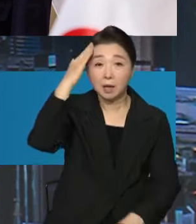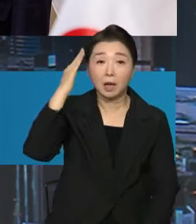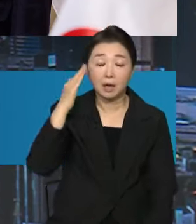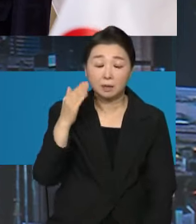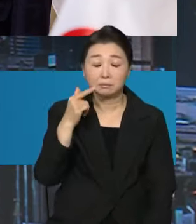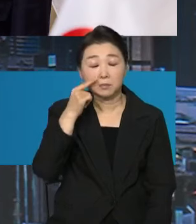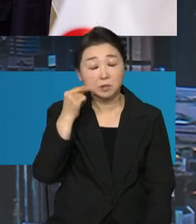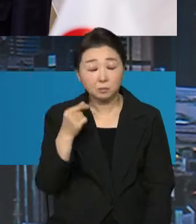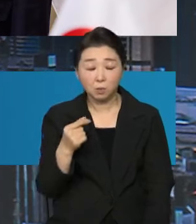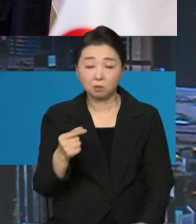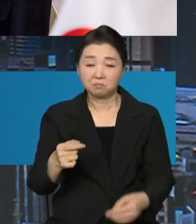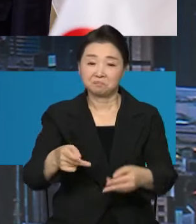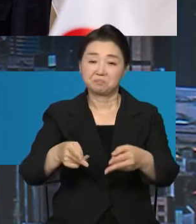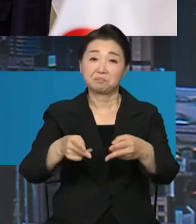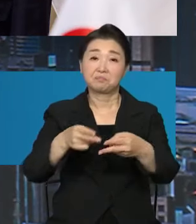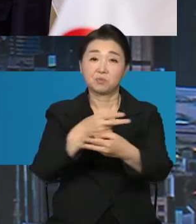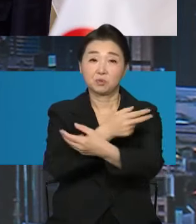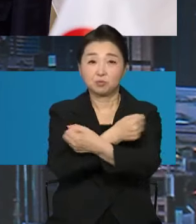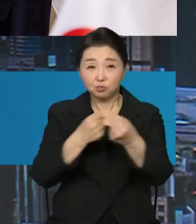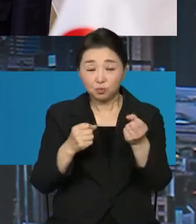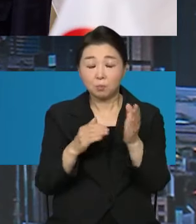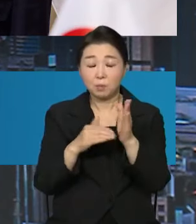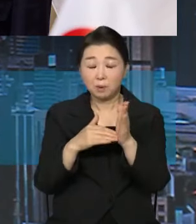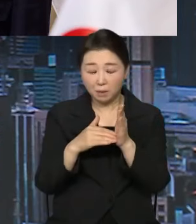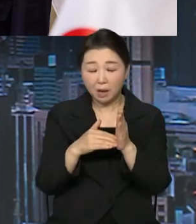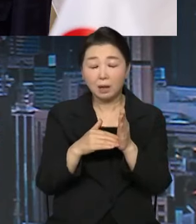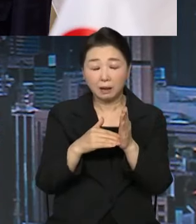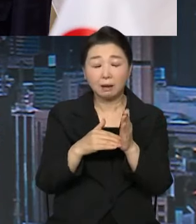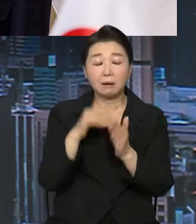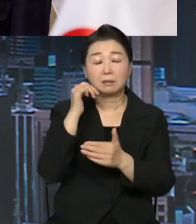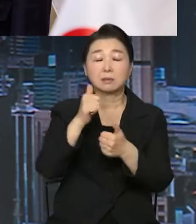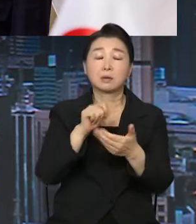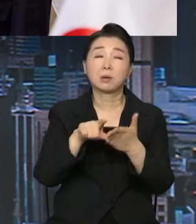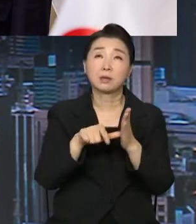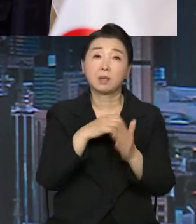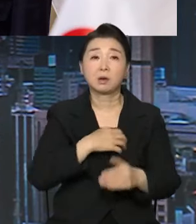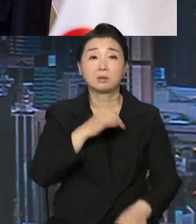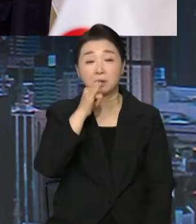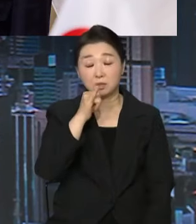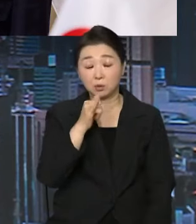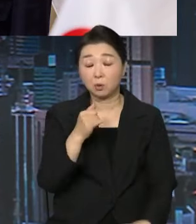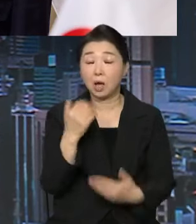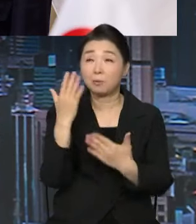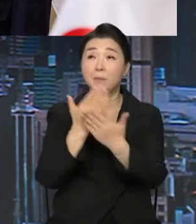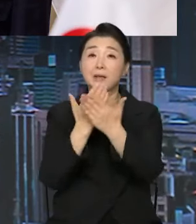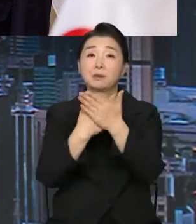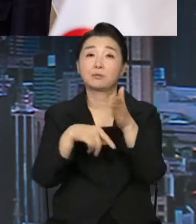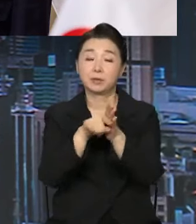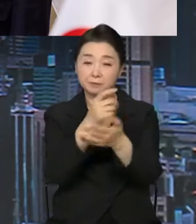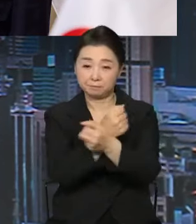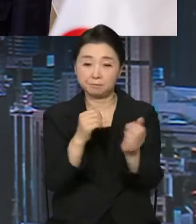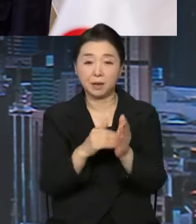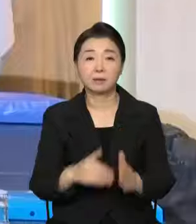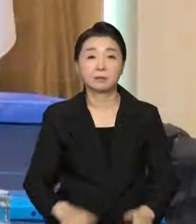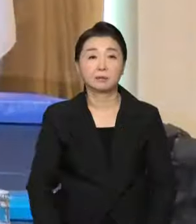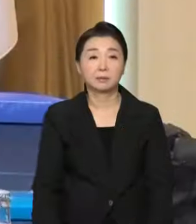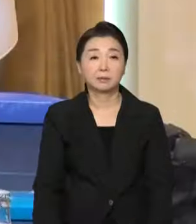앞두고 양국 관계를 한 단계 더 발전시켜 나가기로 뜻을 모았습니다. 페루 리마에서 김태현 기자입니다.